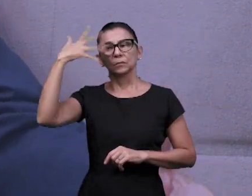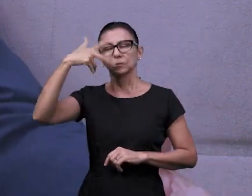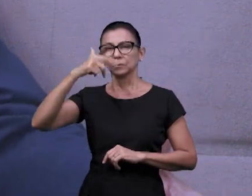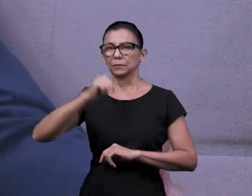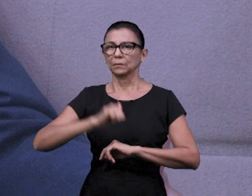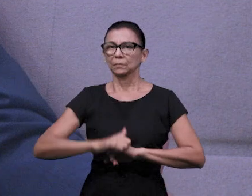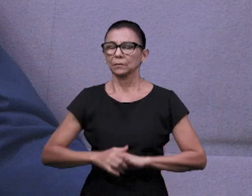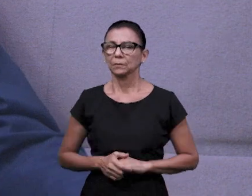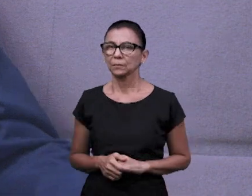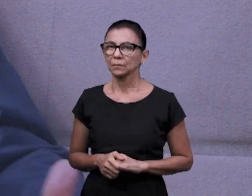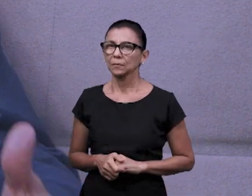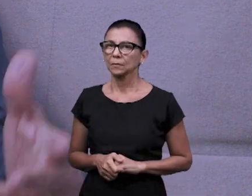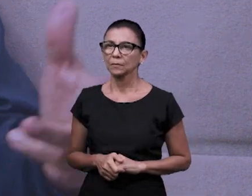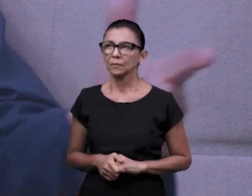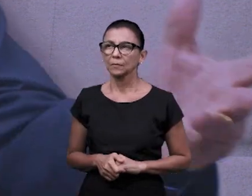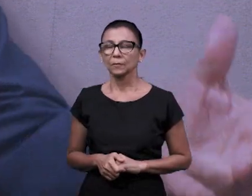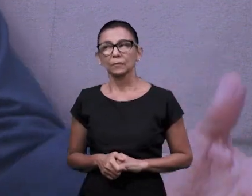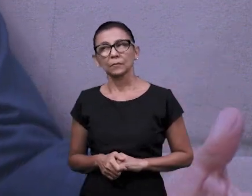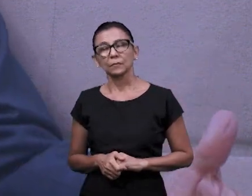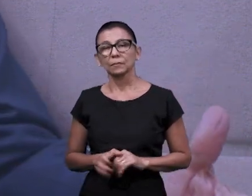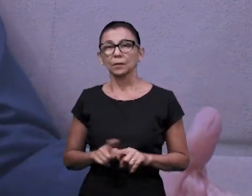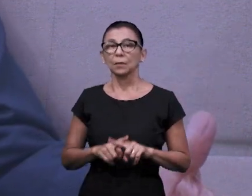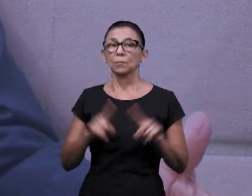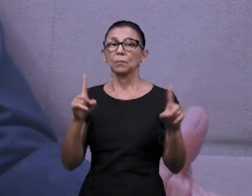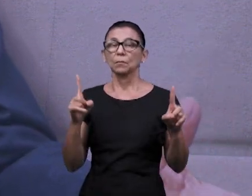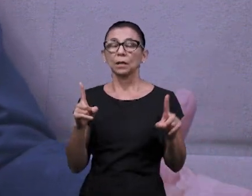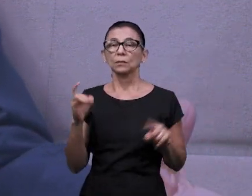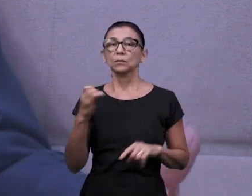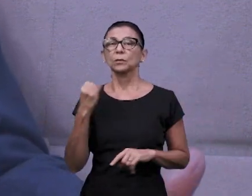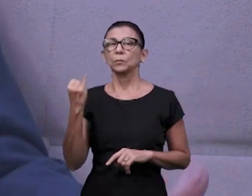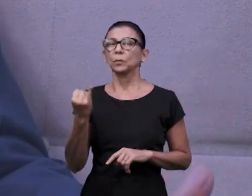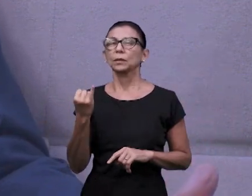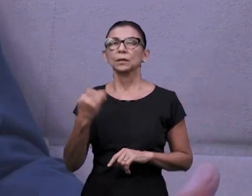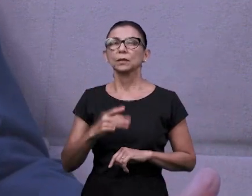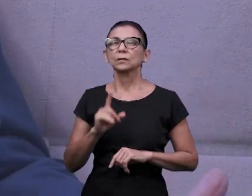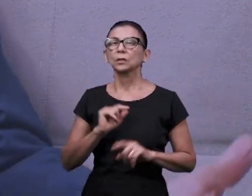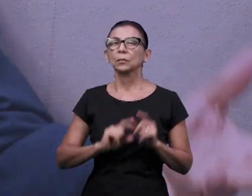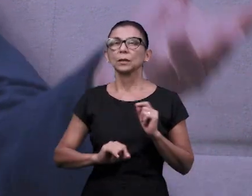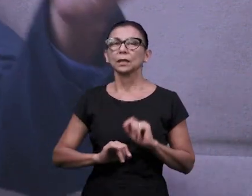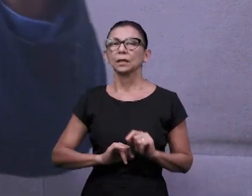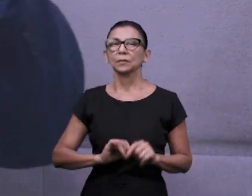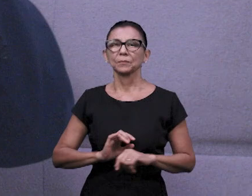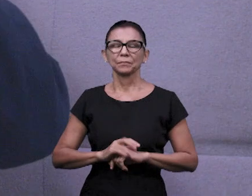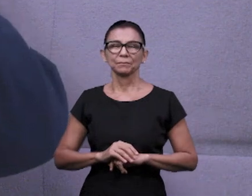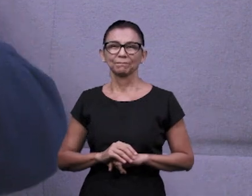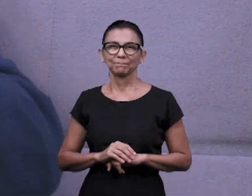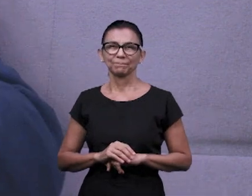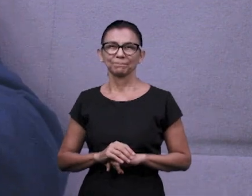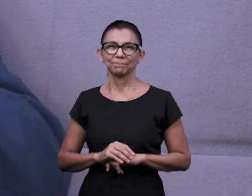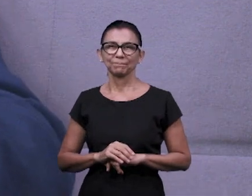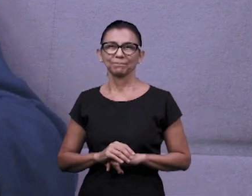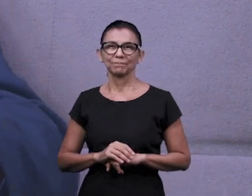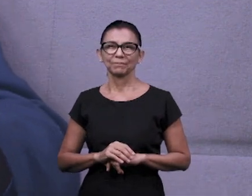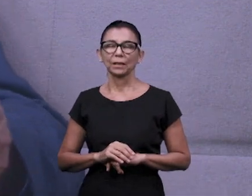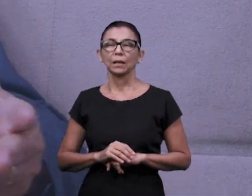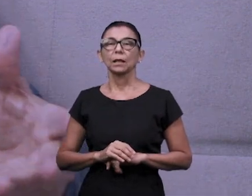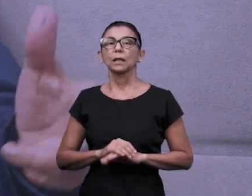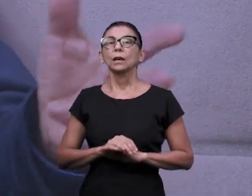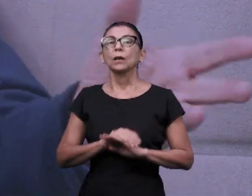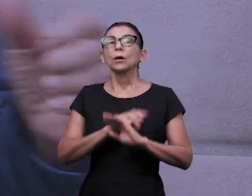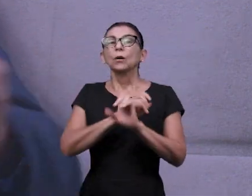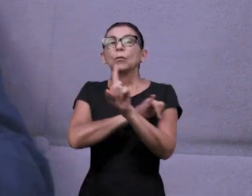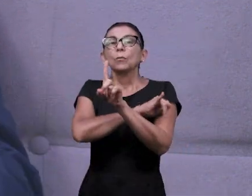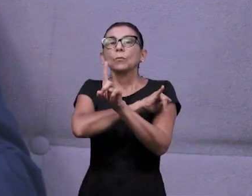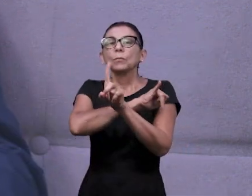très beau. Mais le plus beau, ce qui importe pour Dieu, ce n'est pas l'historique.